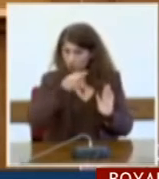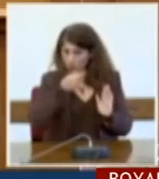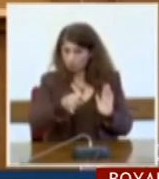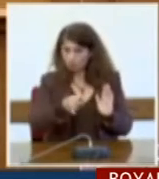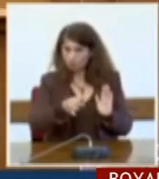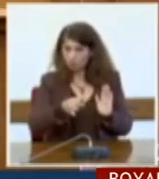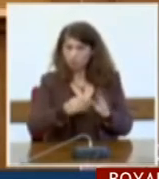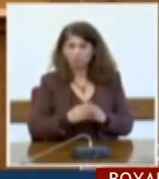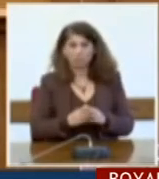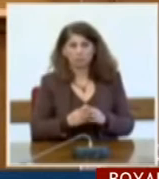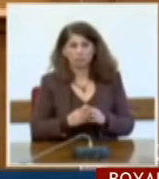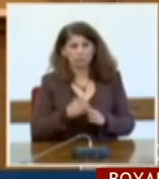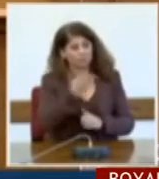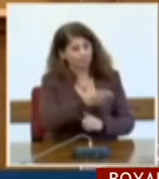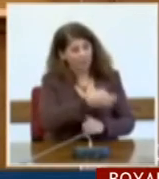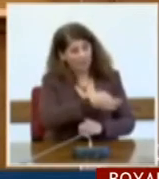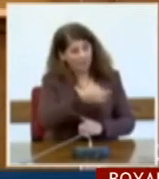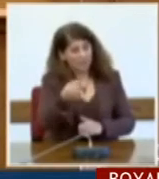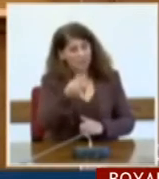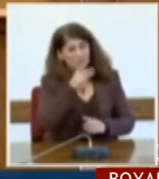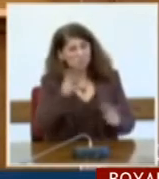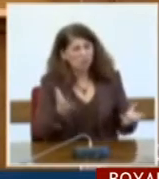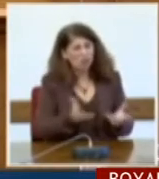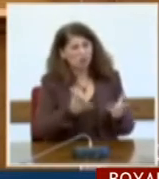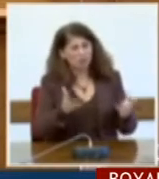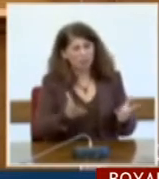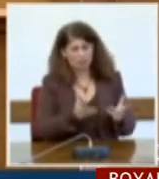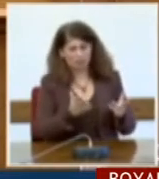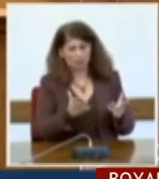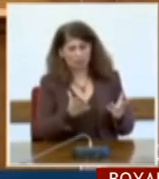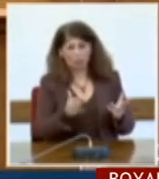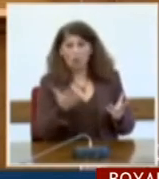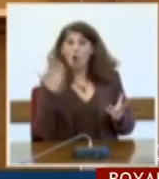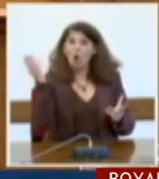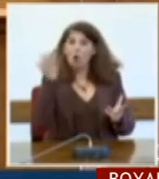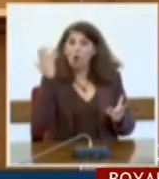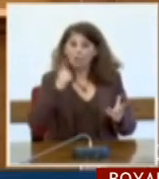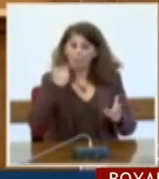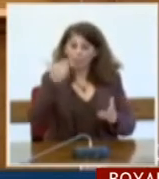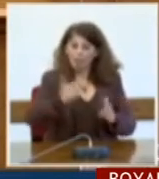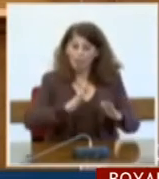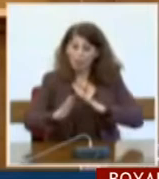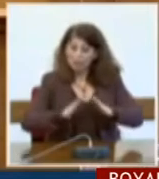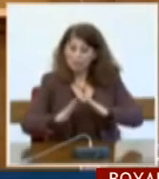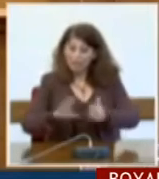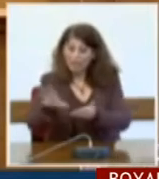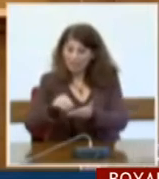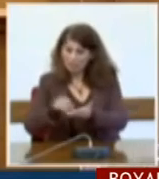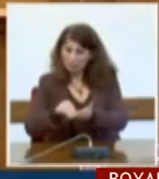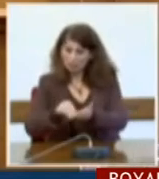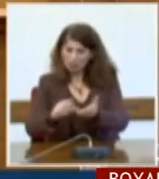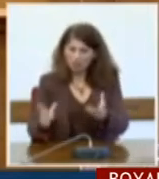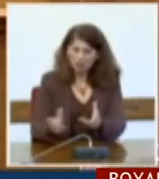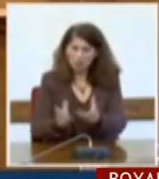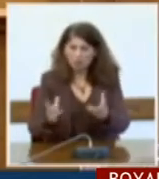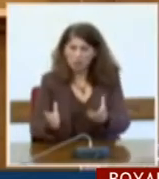ότι ενώ είστε εξαιρετικά πρόχειροι όταν πρόκειται να προστατεύσετε τους καταναλωτές και όταν